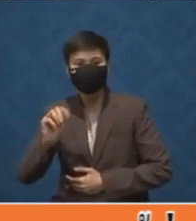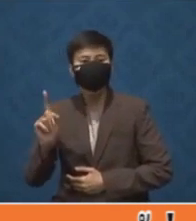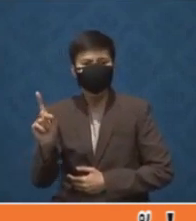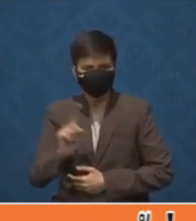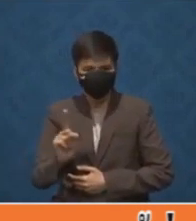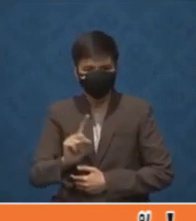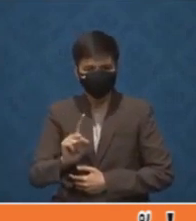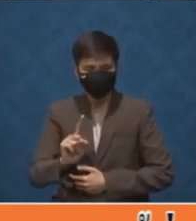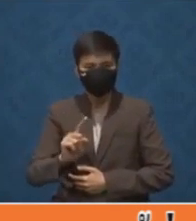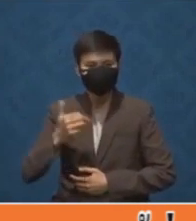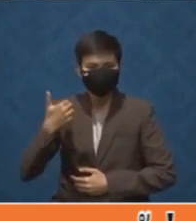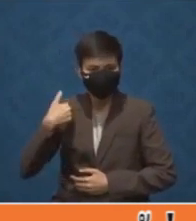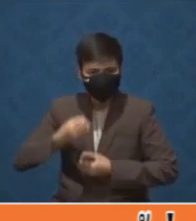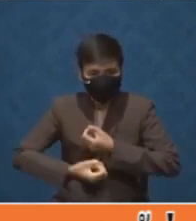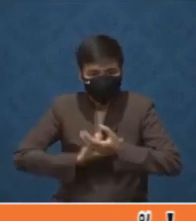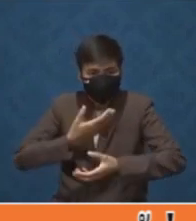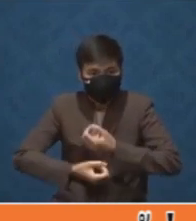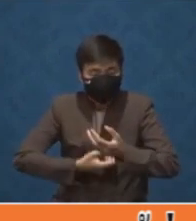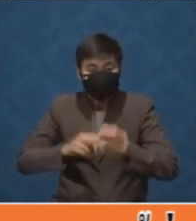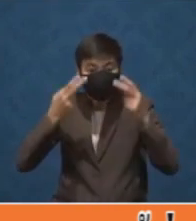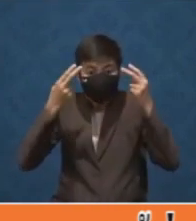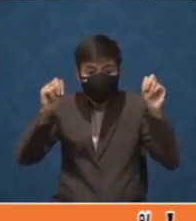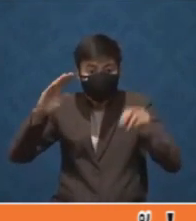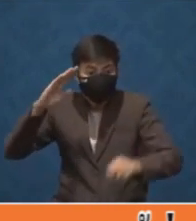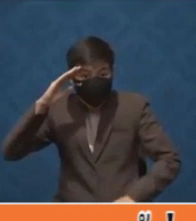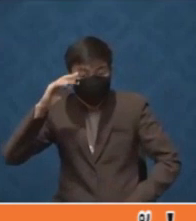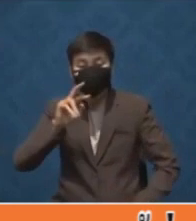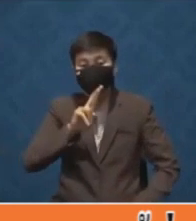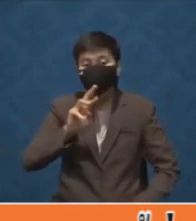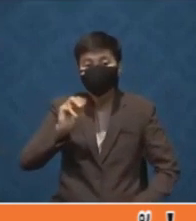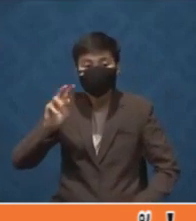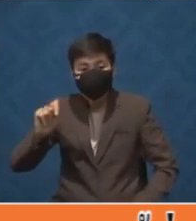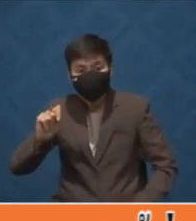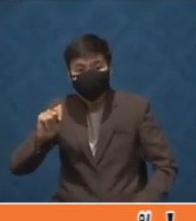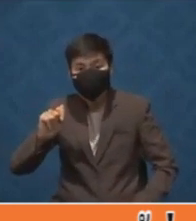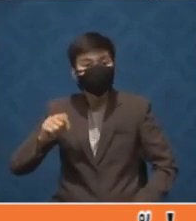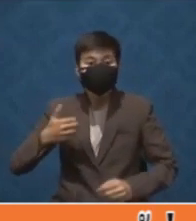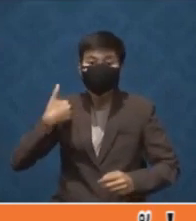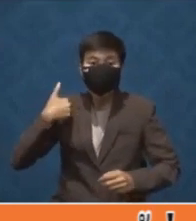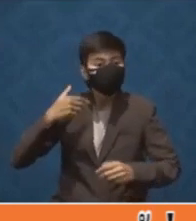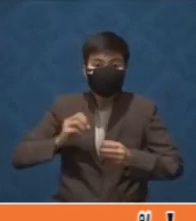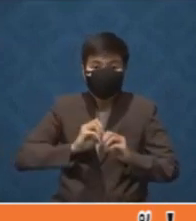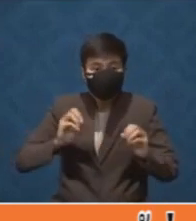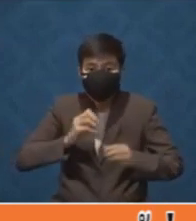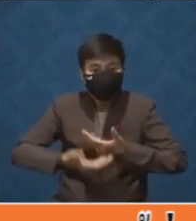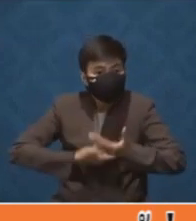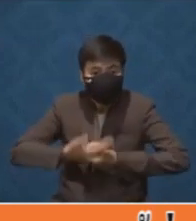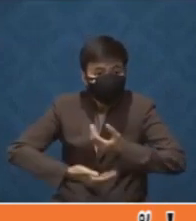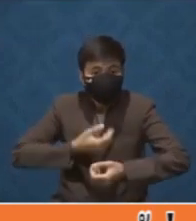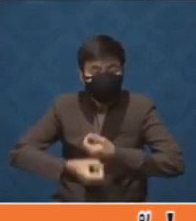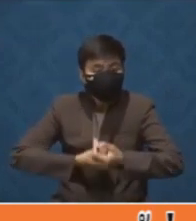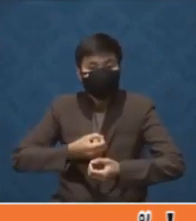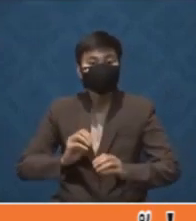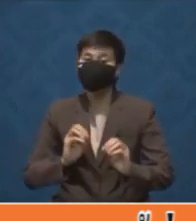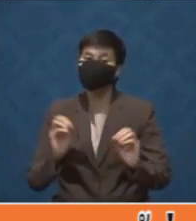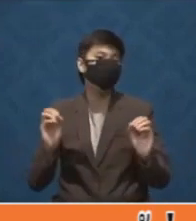ที่เป็นความเห็นจากนายกหรือรัฐมนตรีประจำกระทรวงที่เกี่ยวข้องเลยทั้งที่เป็นผู้ใช้อ